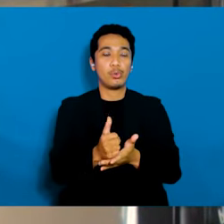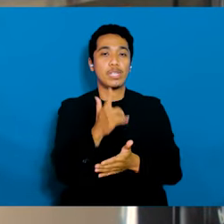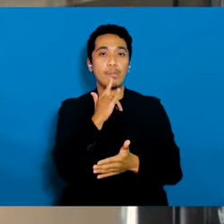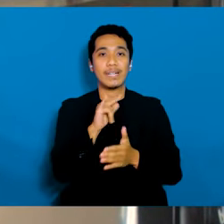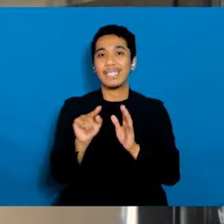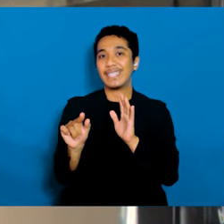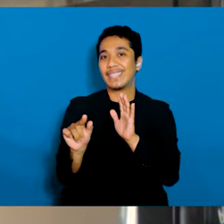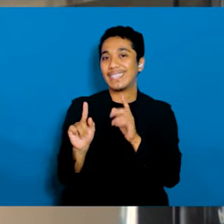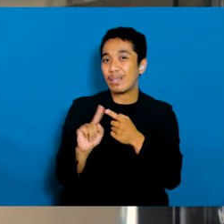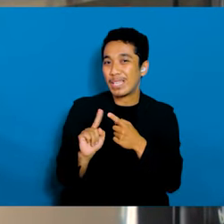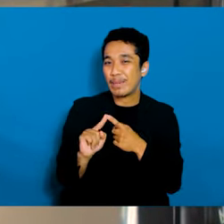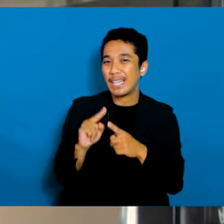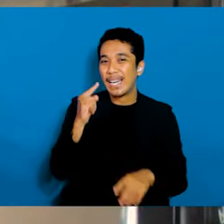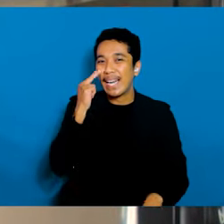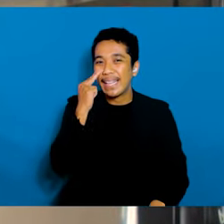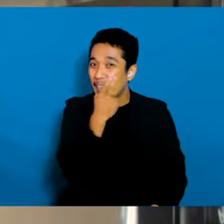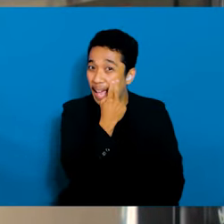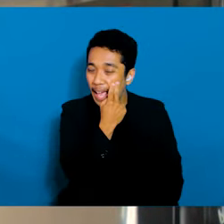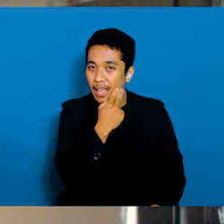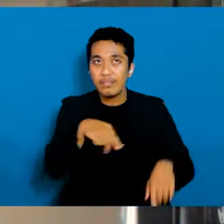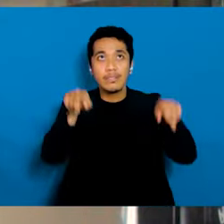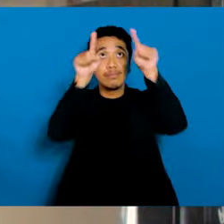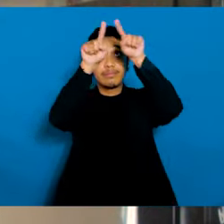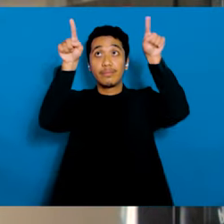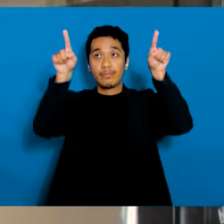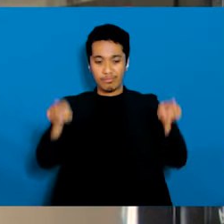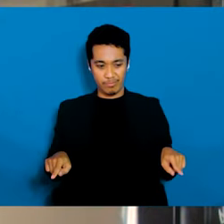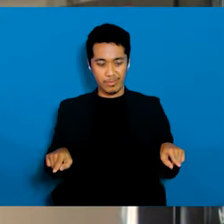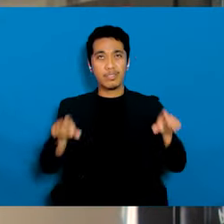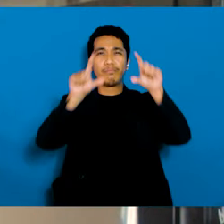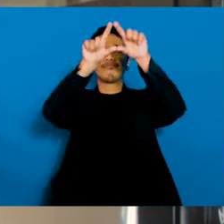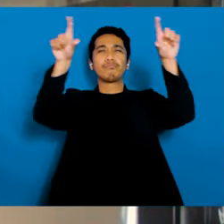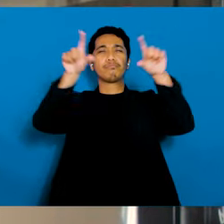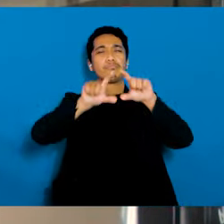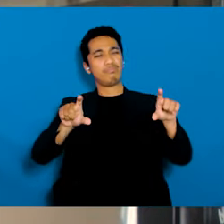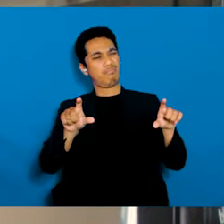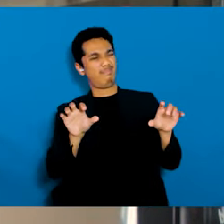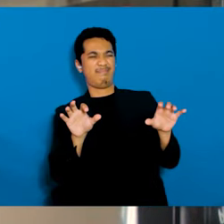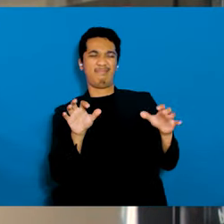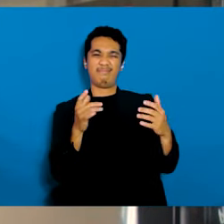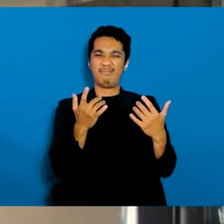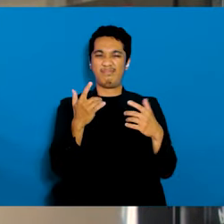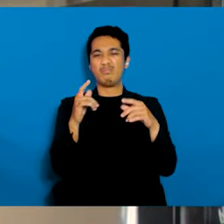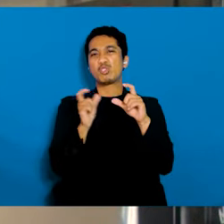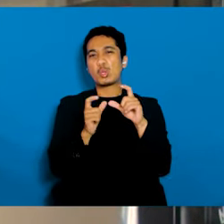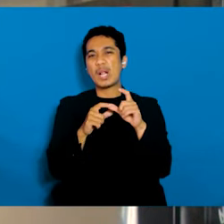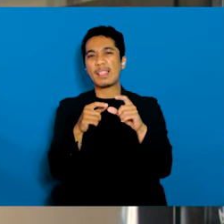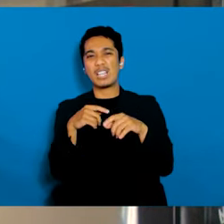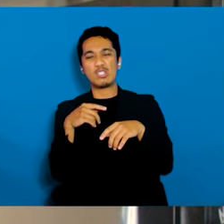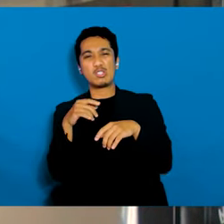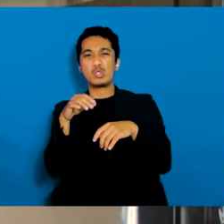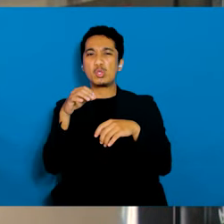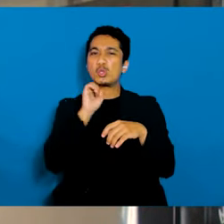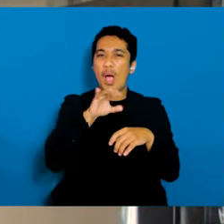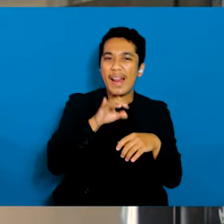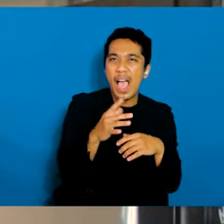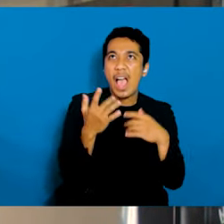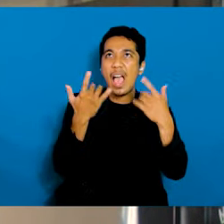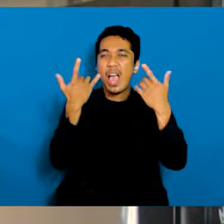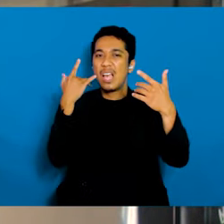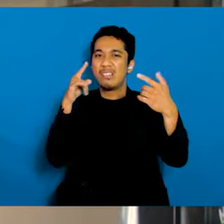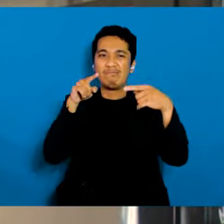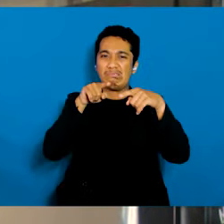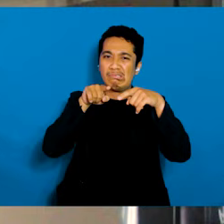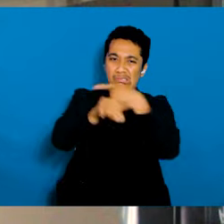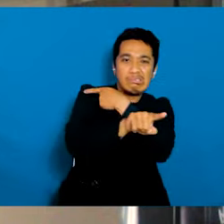alat bantu, misalnya teman netra kayak gitu, template ya, itu tidak juga tidak disediakan sesuai dengan surat suara yang ada.